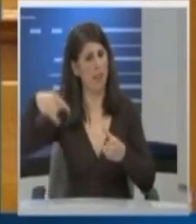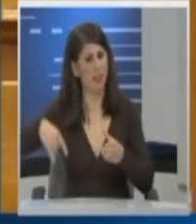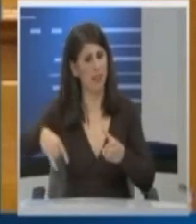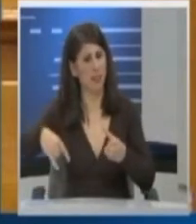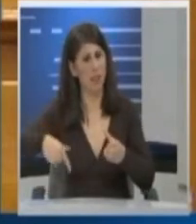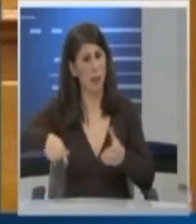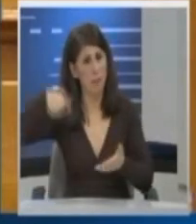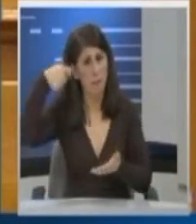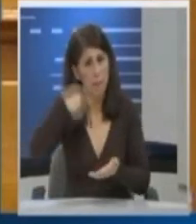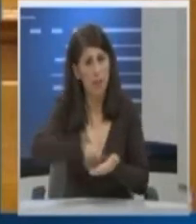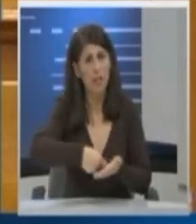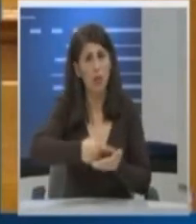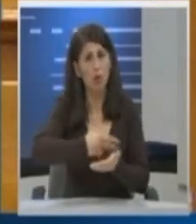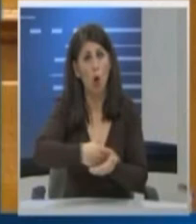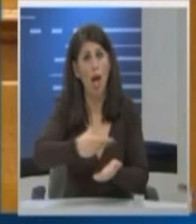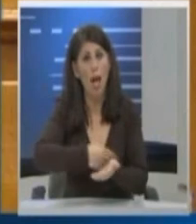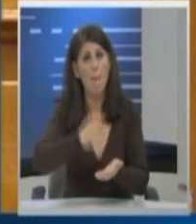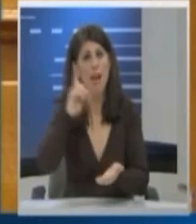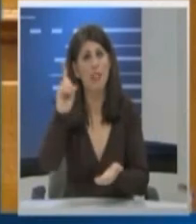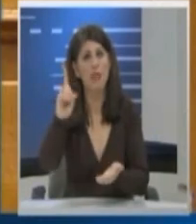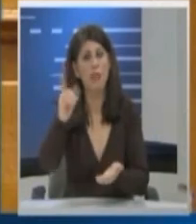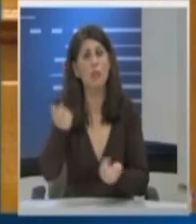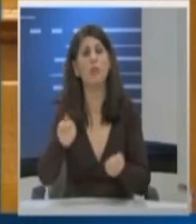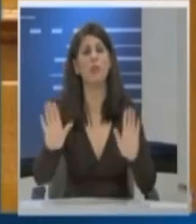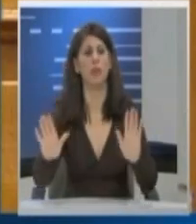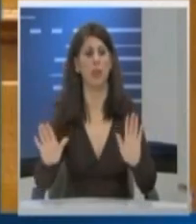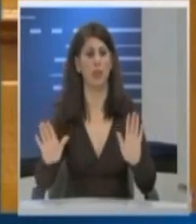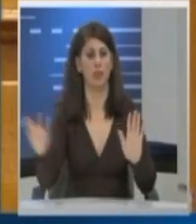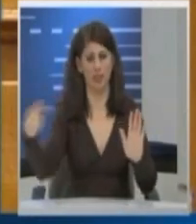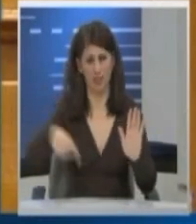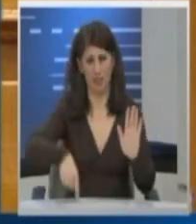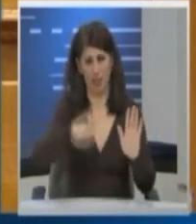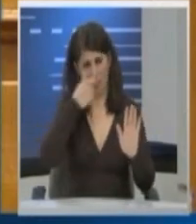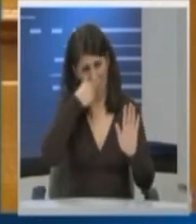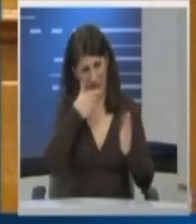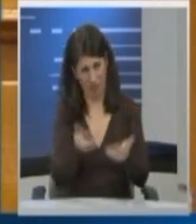ρουσφέτη. Κληρώστε το αίμα του διστόμου. Δεν το κάνατε το ρουσφέτη, δεν σήμερα μας